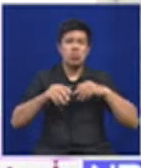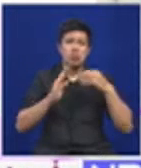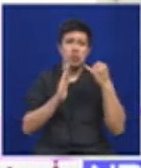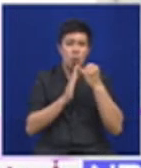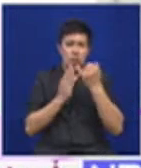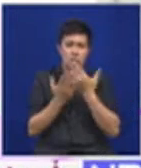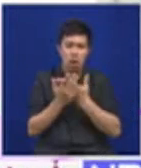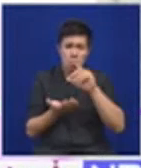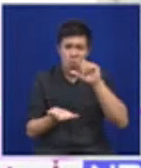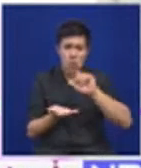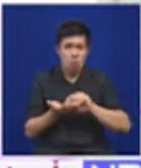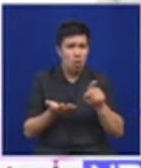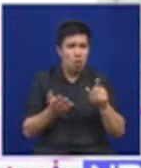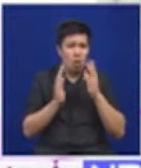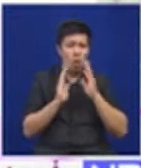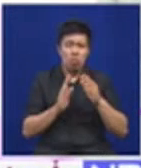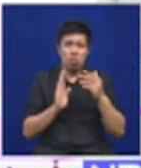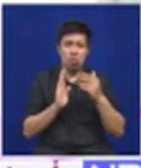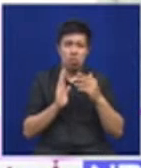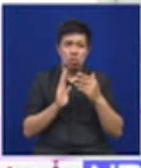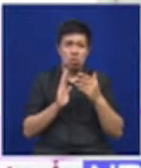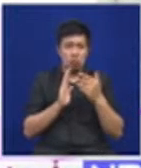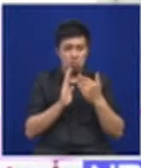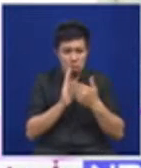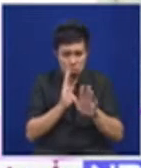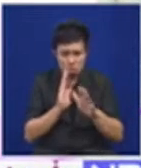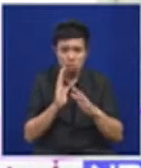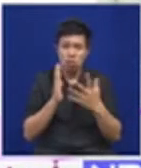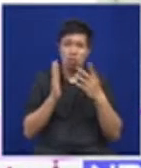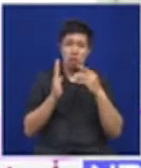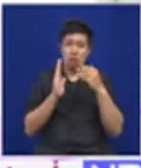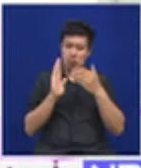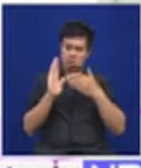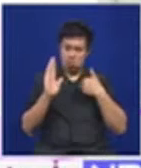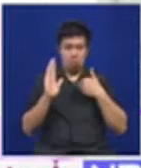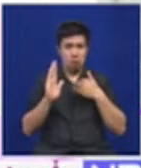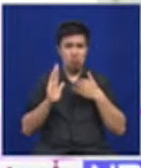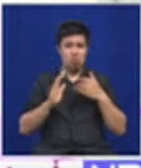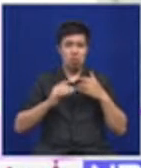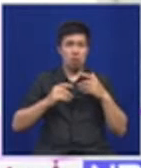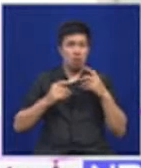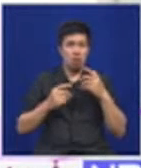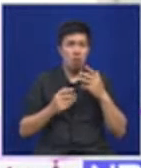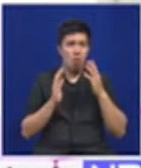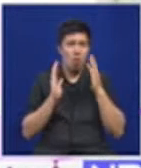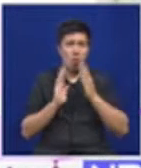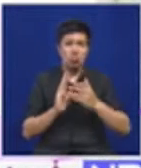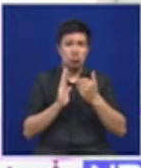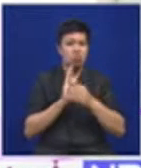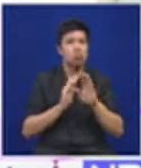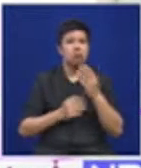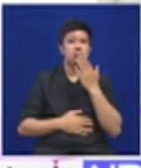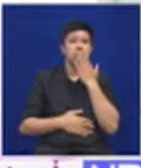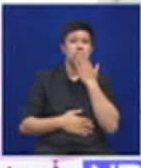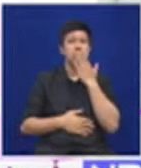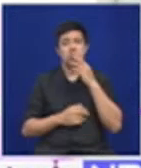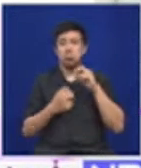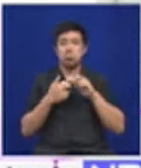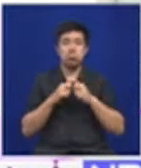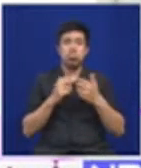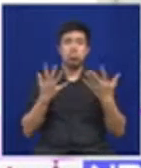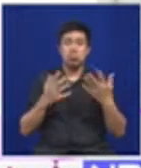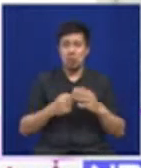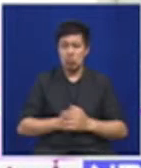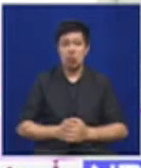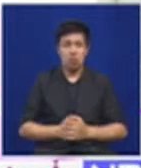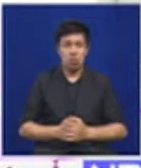างราคาตกเนี่ยภาคกลางภาคอีสานหรือแม้ภาคตะวันออกจะมีปัญหาแต่คนบึงกาฬน่ะนิ่งนะครับผมเรียนถามพี่น้องประชา